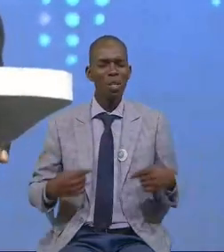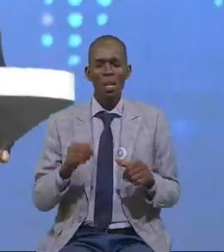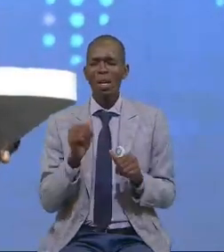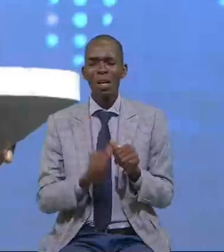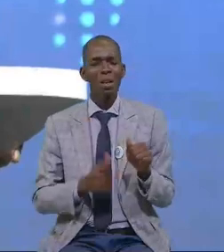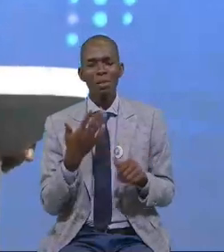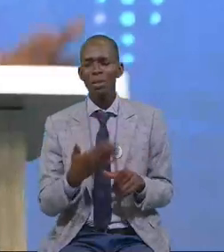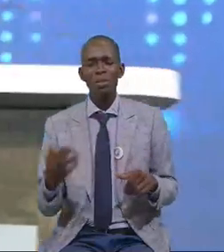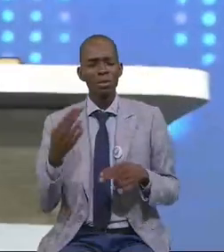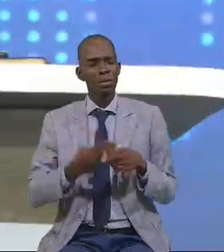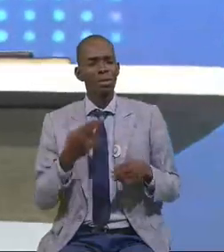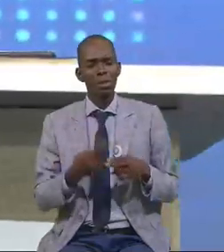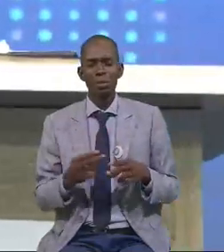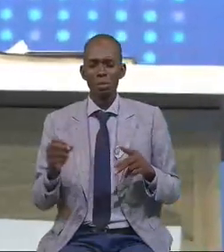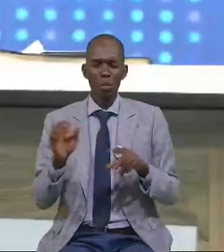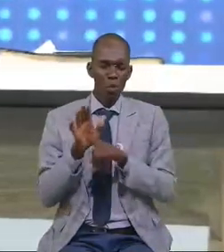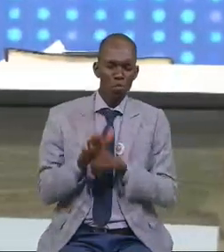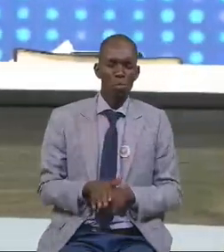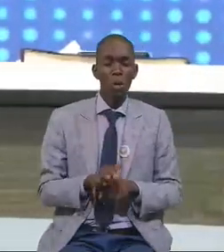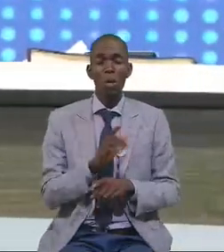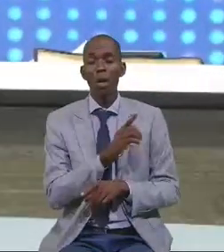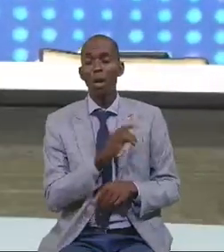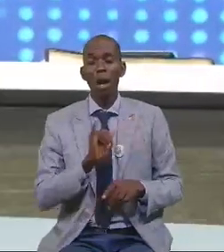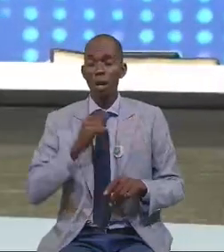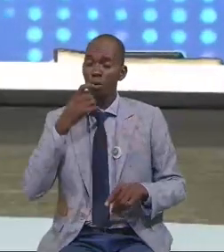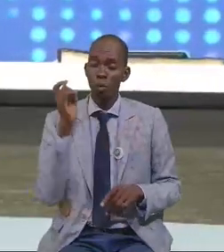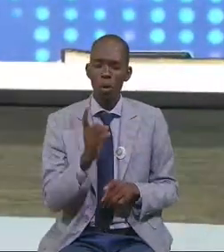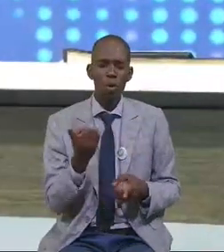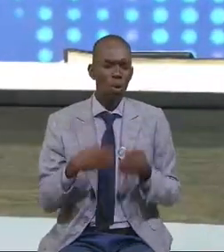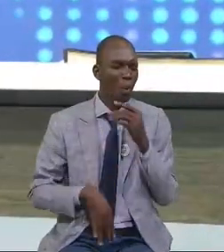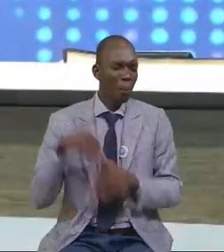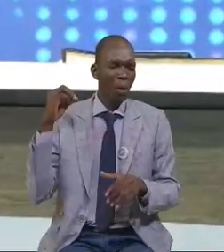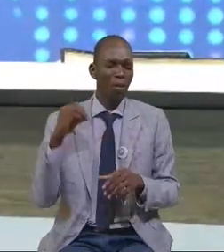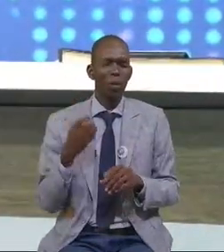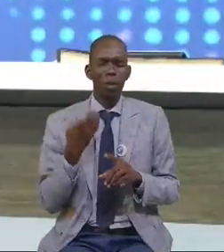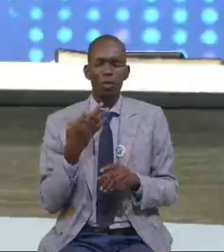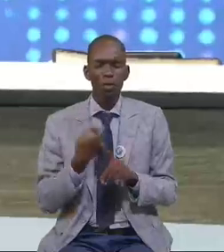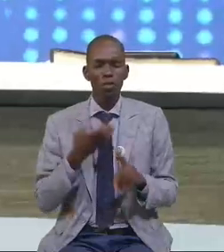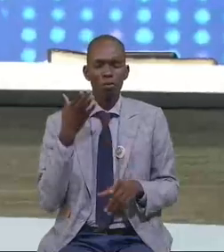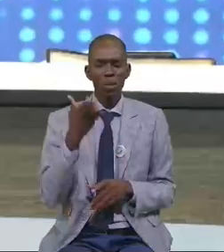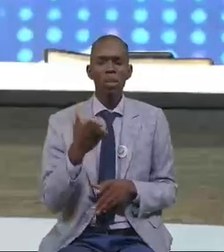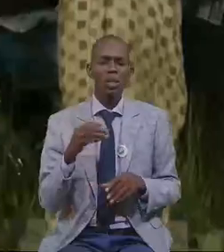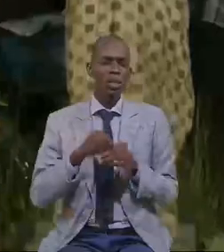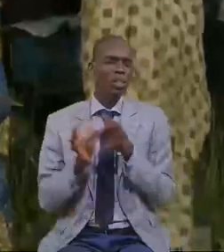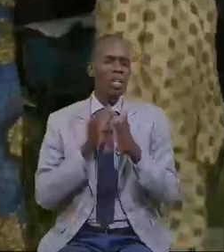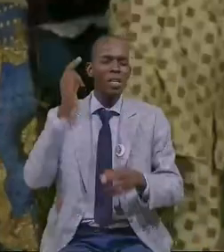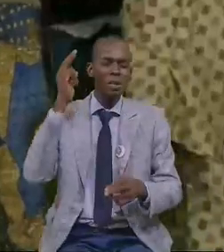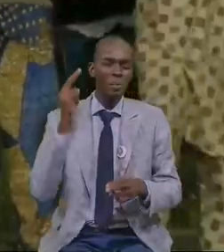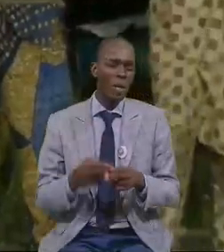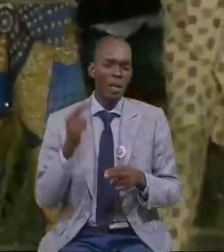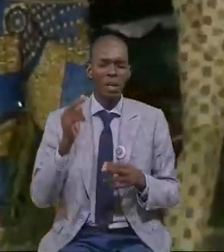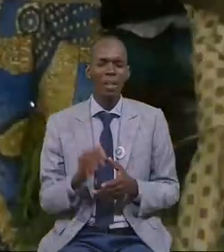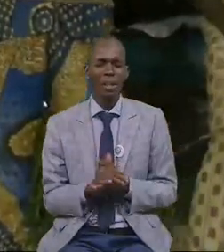appelle la oppression, je vous commande, fuyez là-bas au nom de Jésus-Christ.